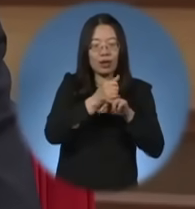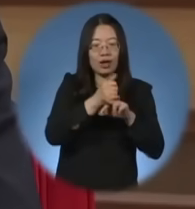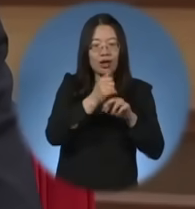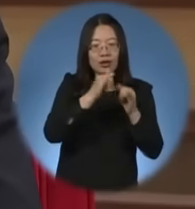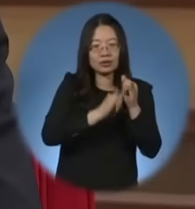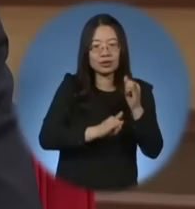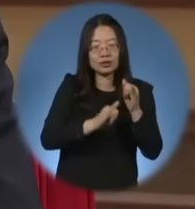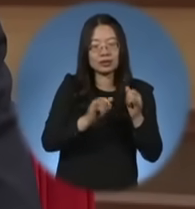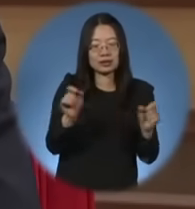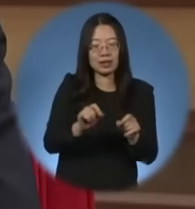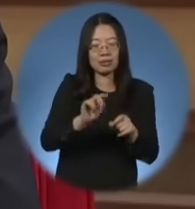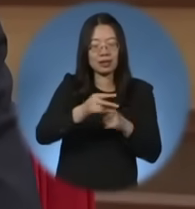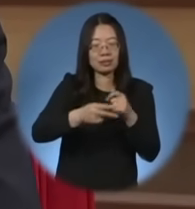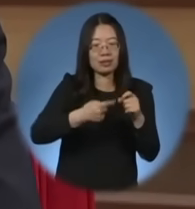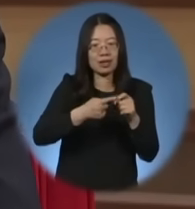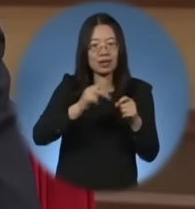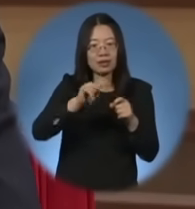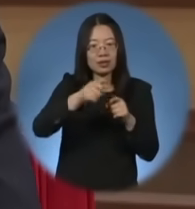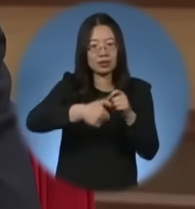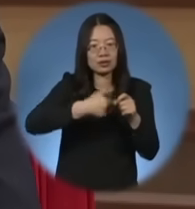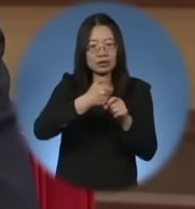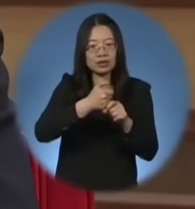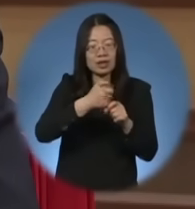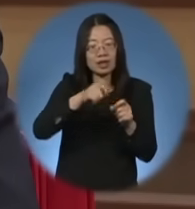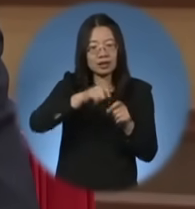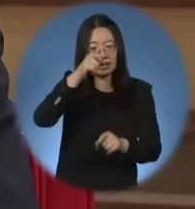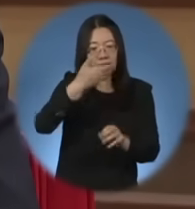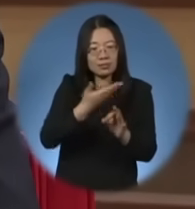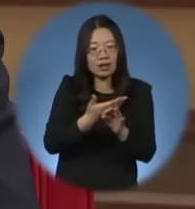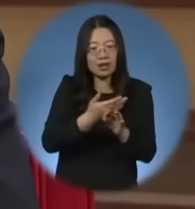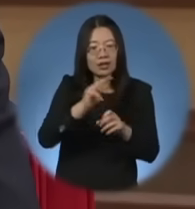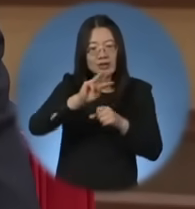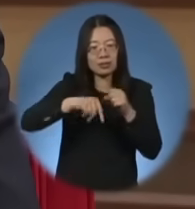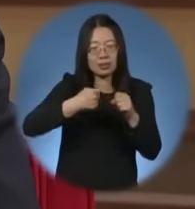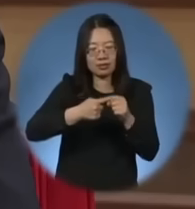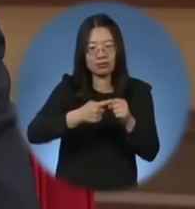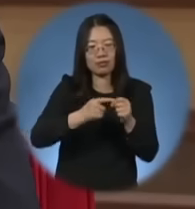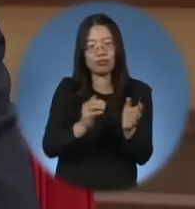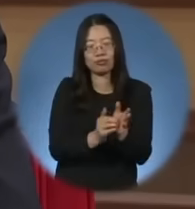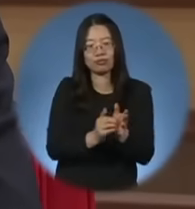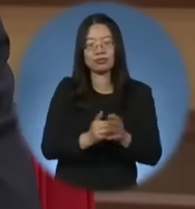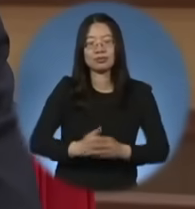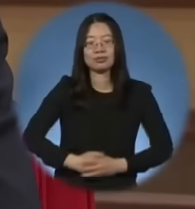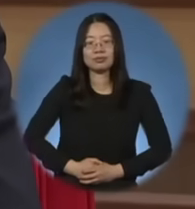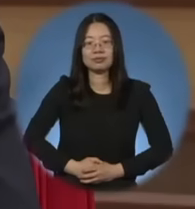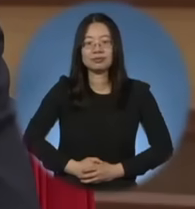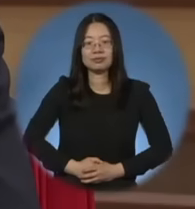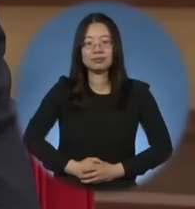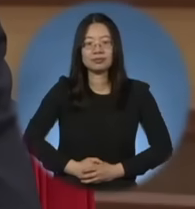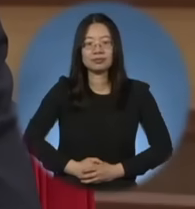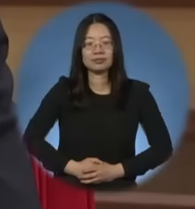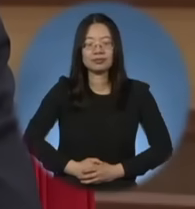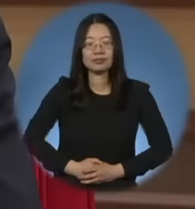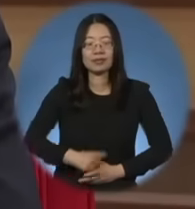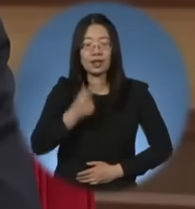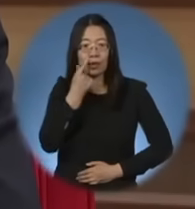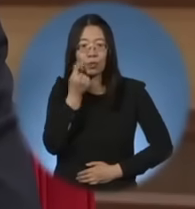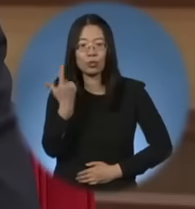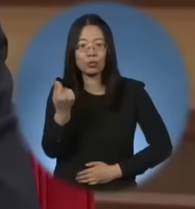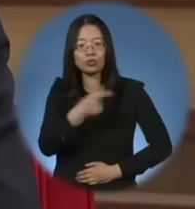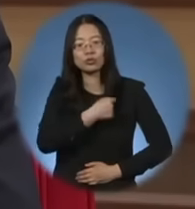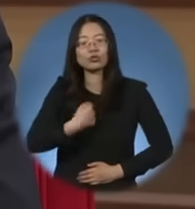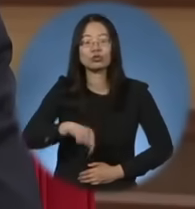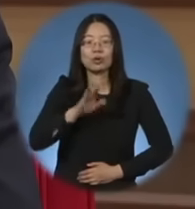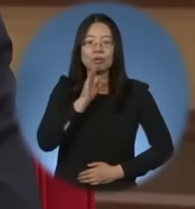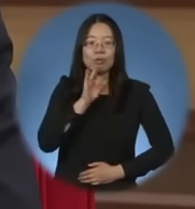짧아요네 200년 250년 힐 나면은 300년에 그 일본 그렇고